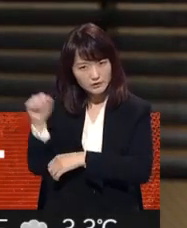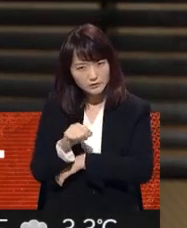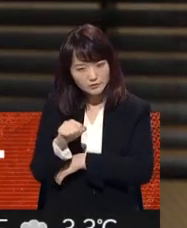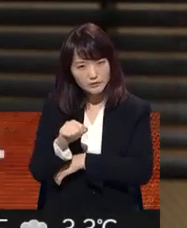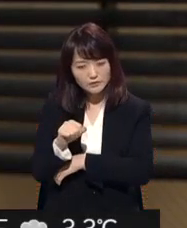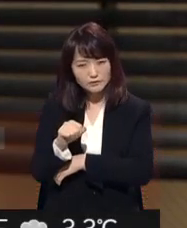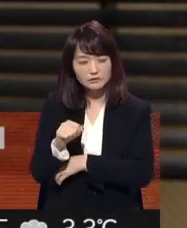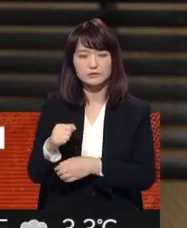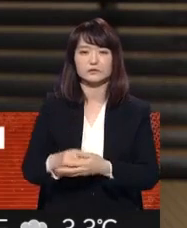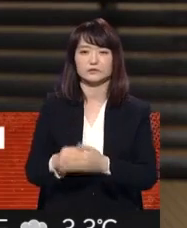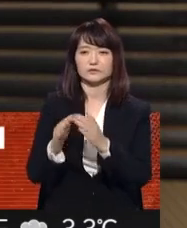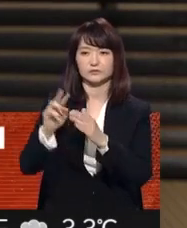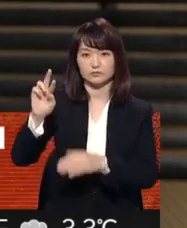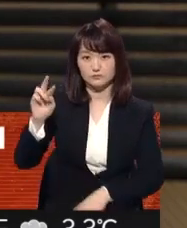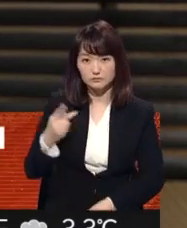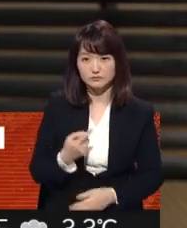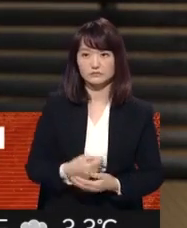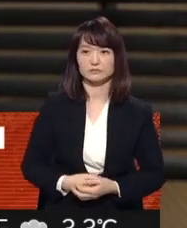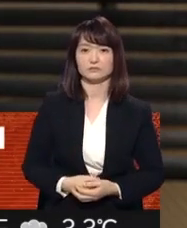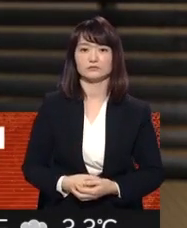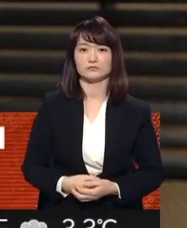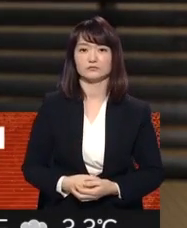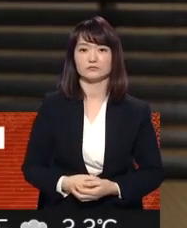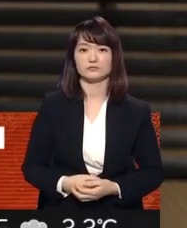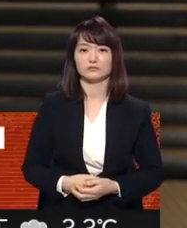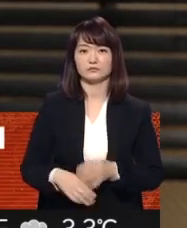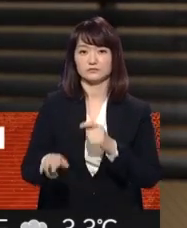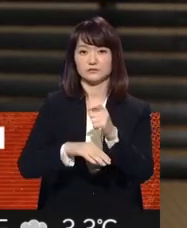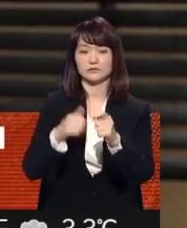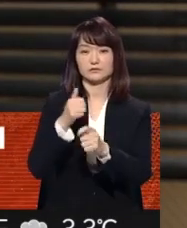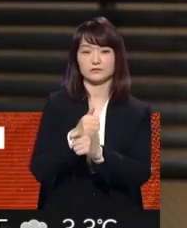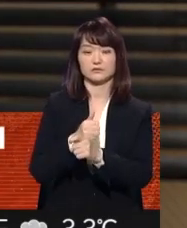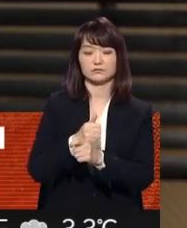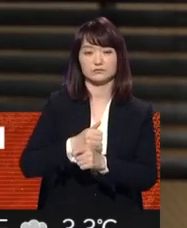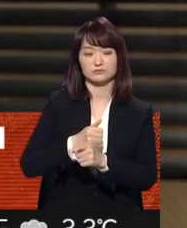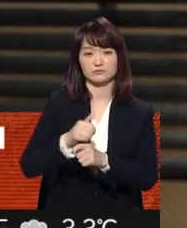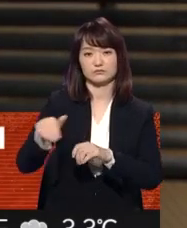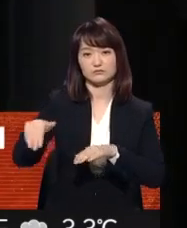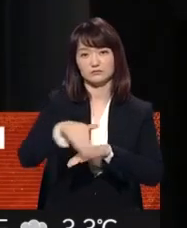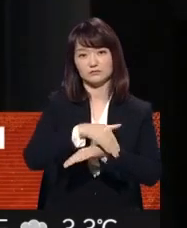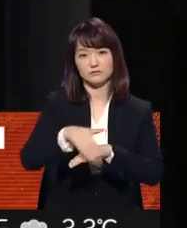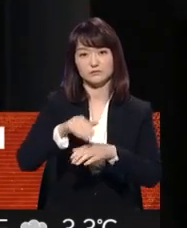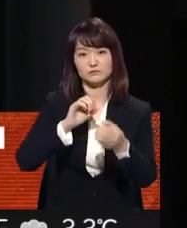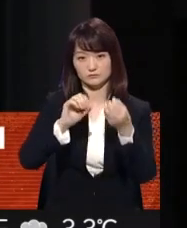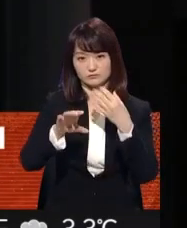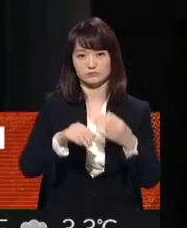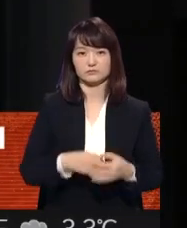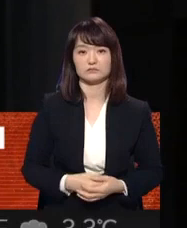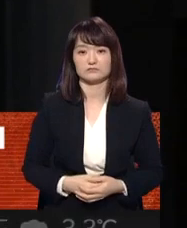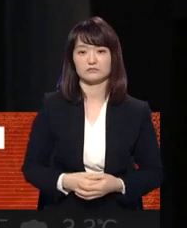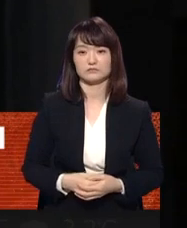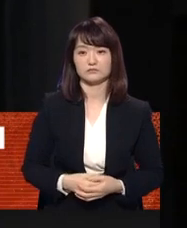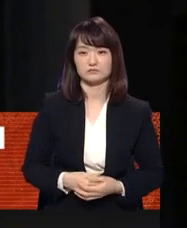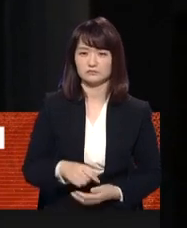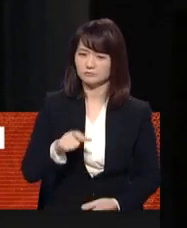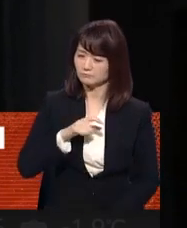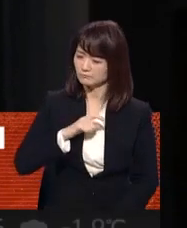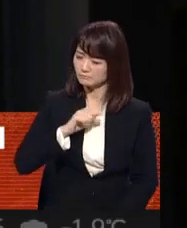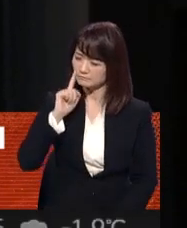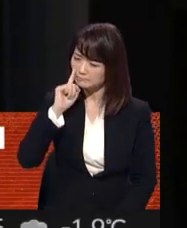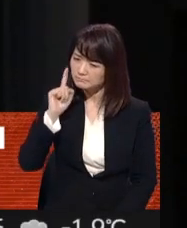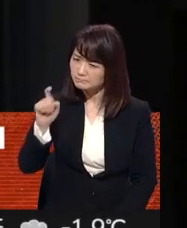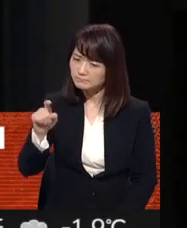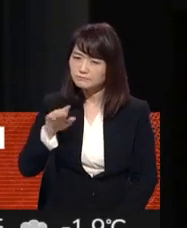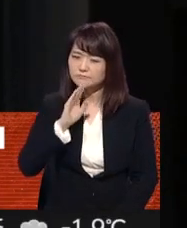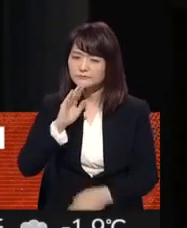돌아왔다는데 주장은 택시 타고 다녔는데요 이렇게 얘기를 했습니다 아니 그러면 좀 의심스럽긴 한데